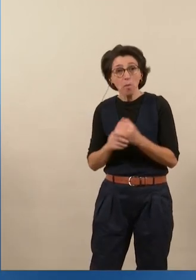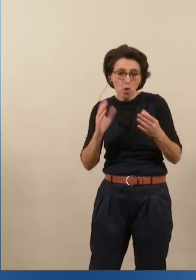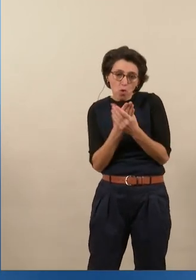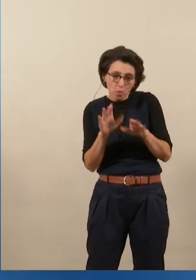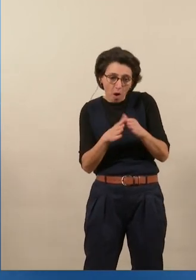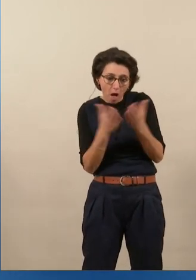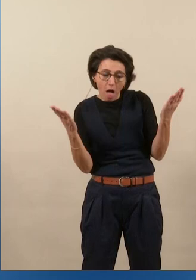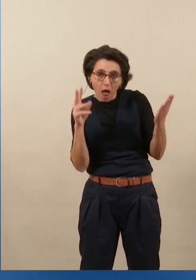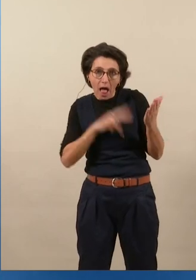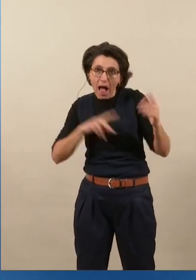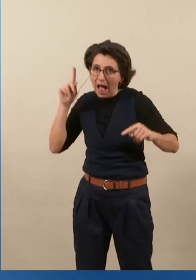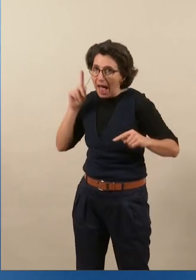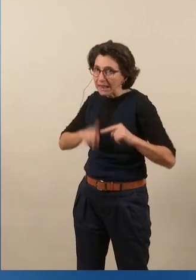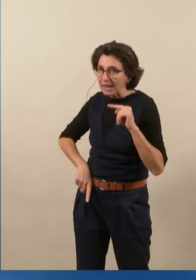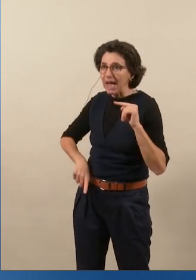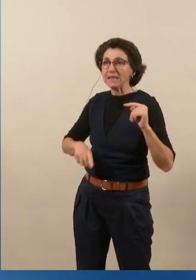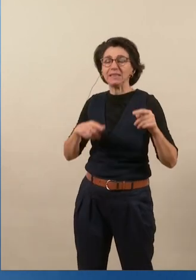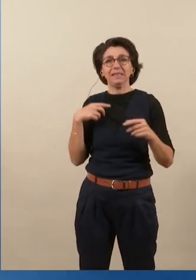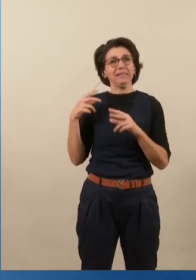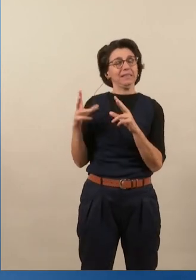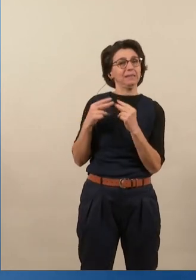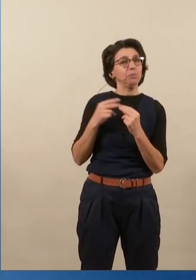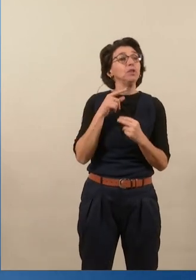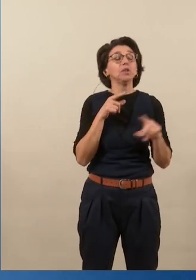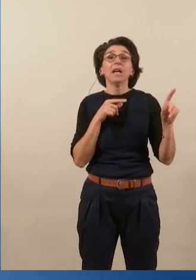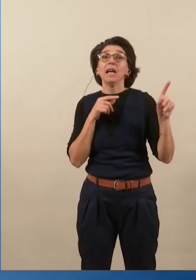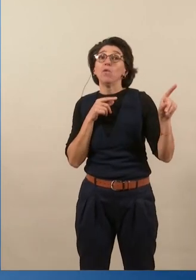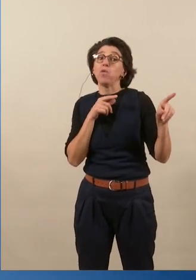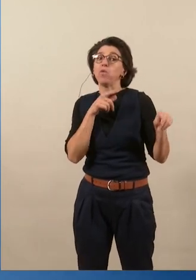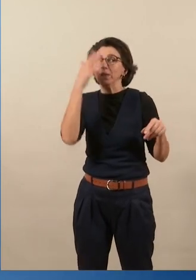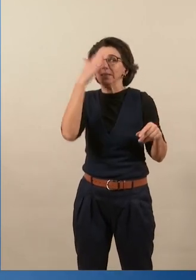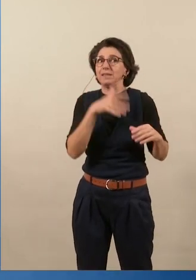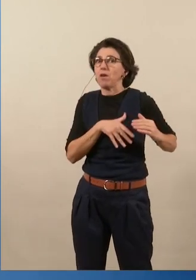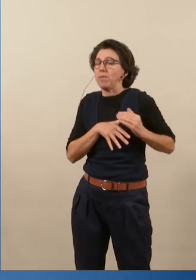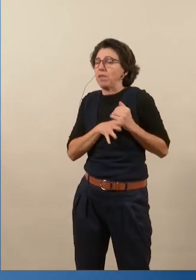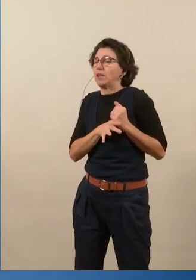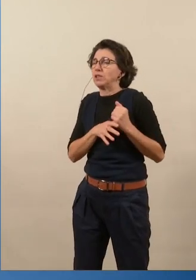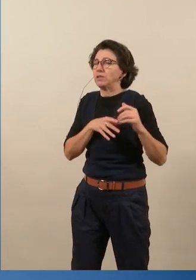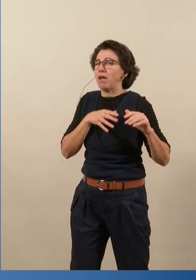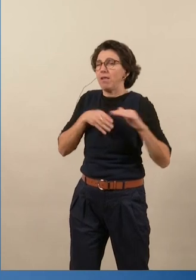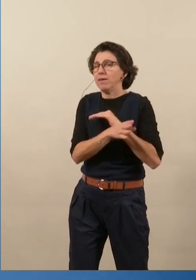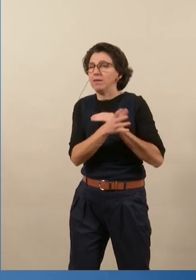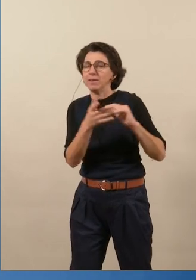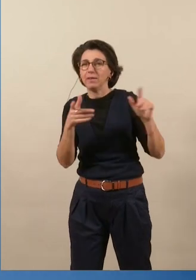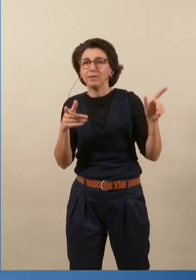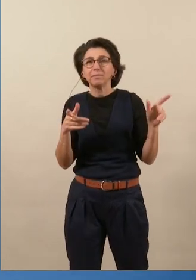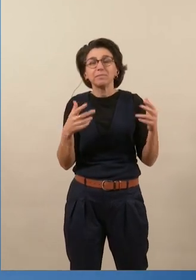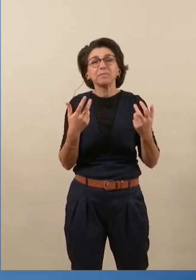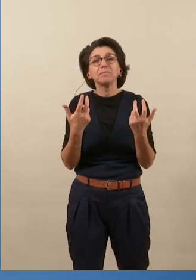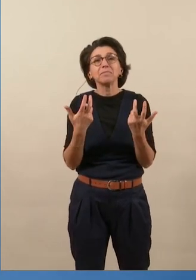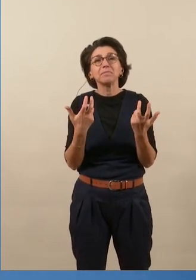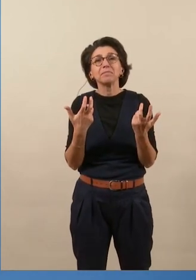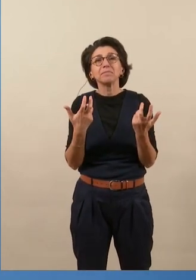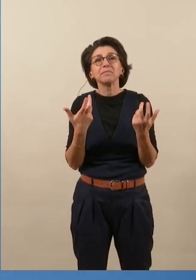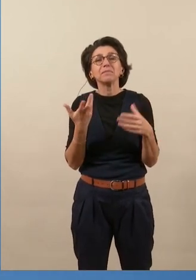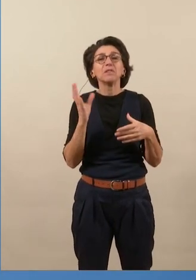travailler dossier il expliquait que vous saviez que vous trichiez dans la constitution de de la fameuse